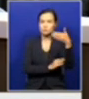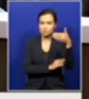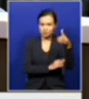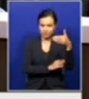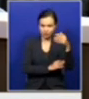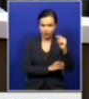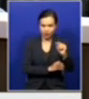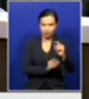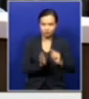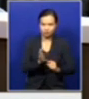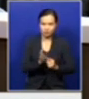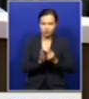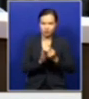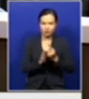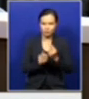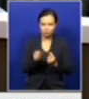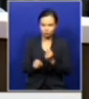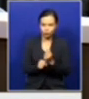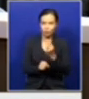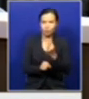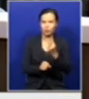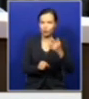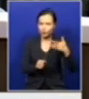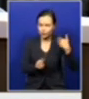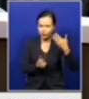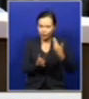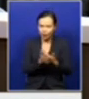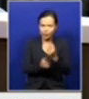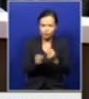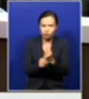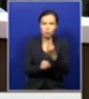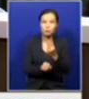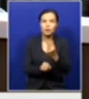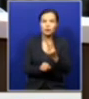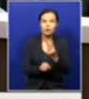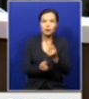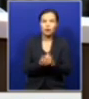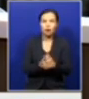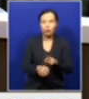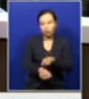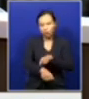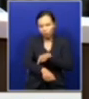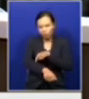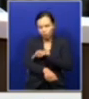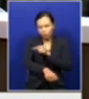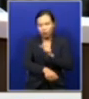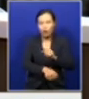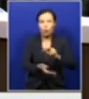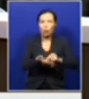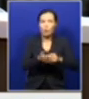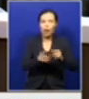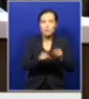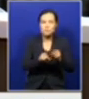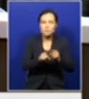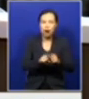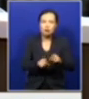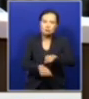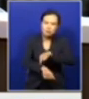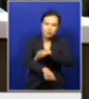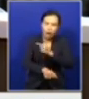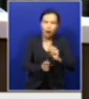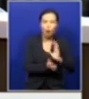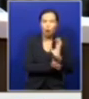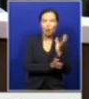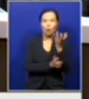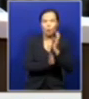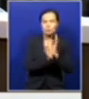ที่เริ่มใช้ได้เพียงแค่2ปีที่ผ่านมาก็ถือว่าล้าสมัยไปแล้วค่ะไม่สามารถรองรับต่อความเปลี่ยนแปลงของโลก